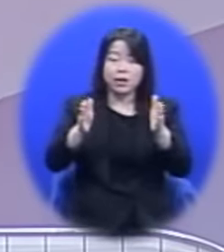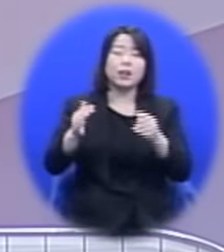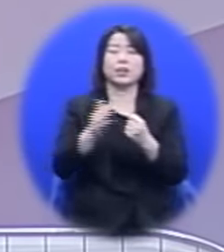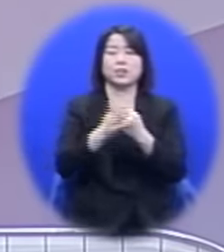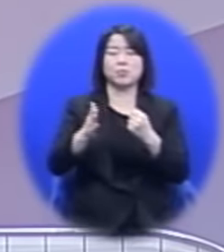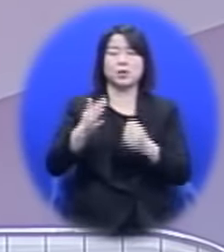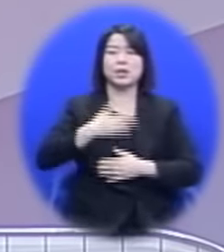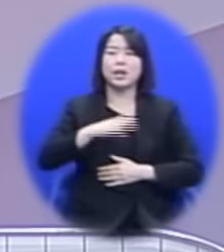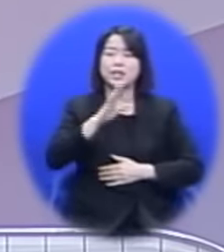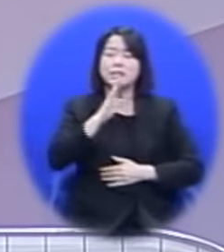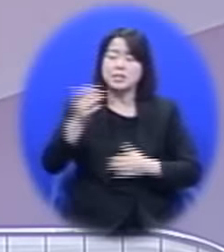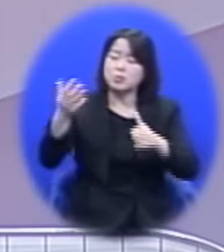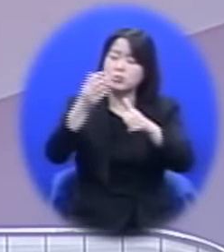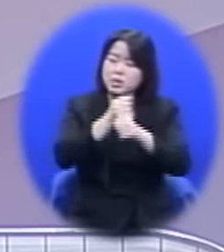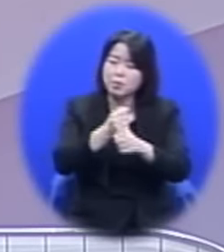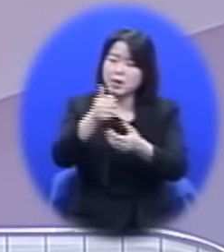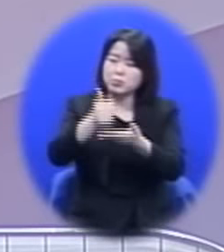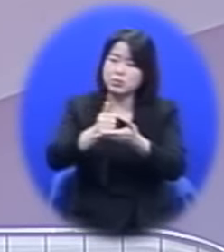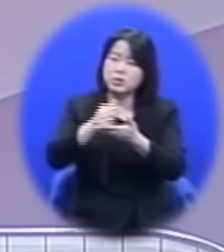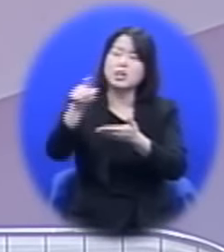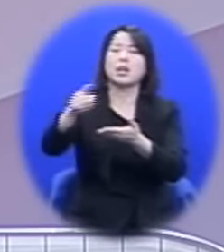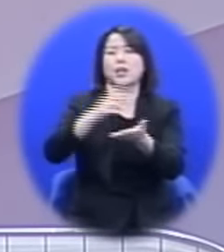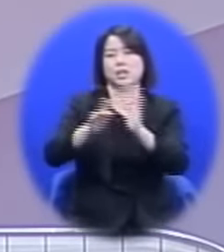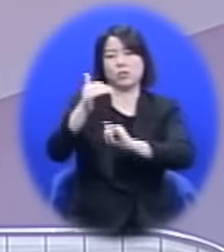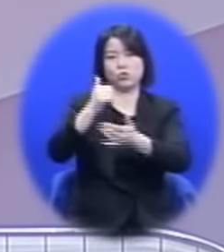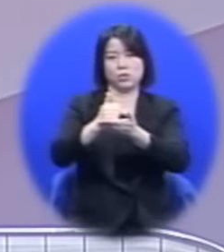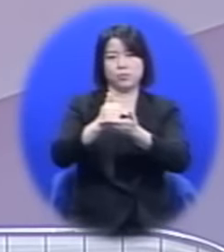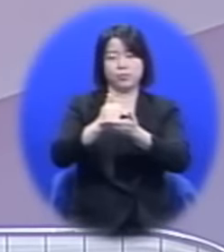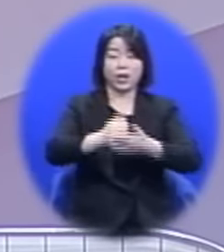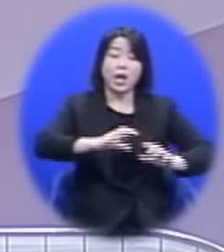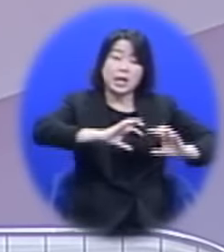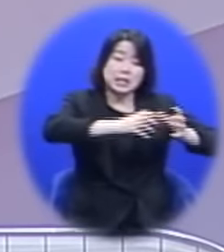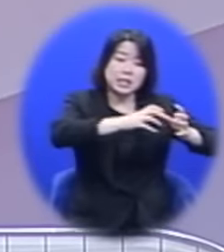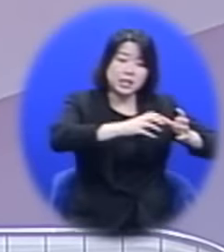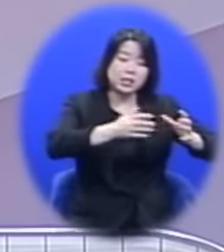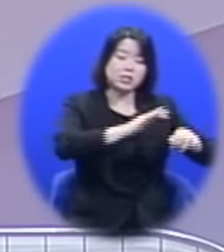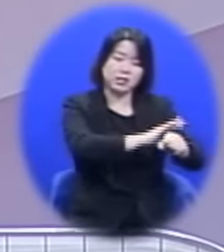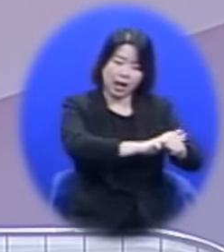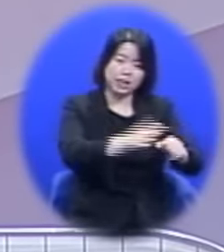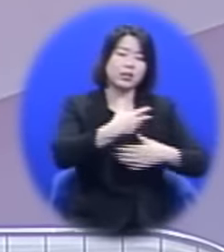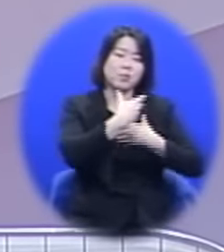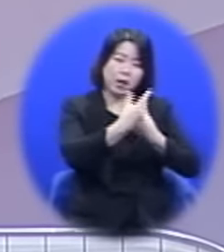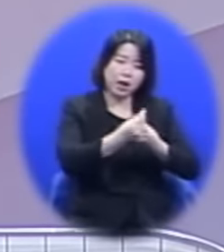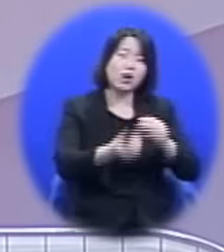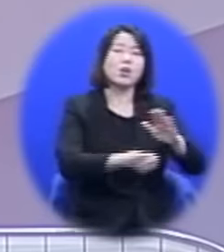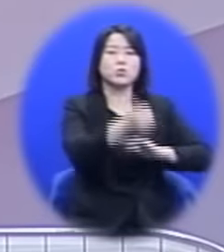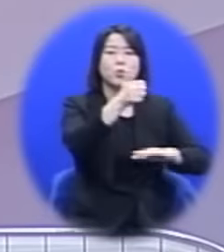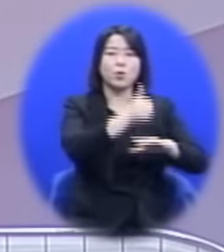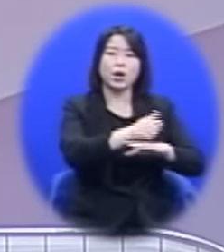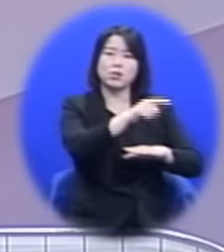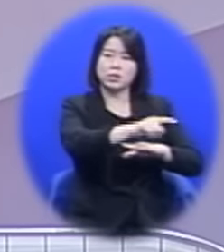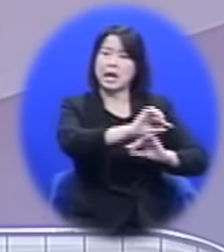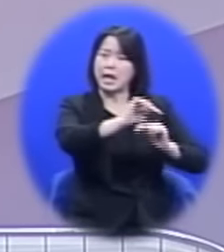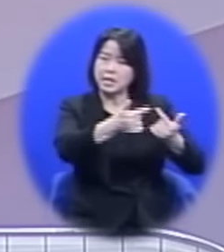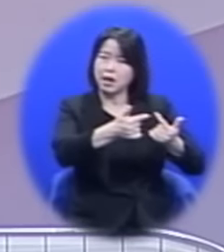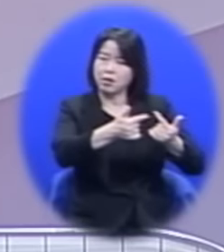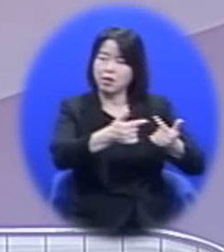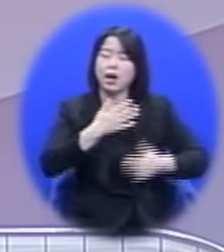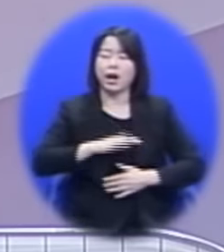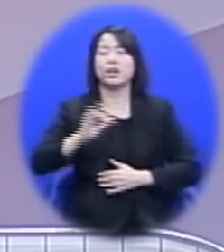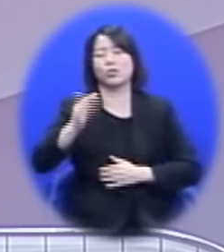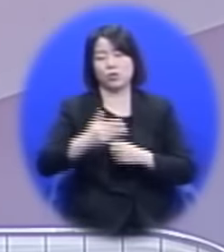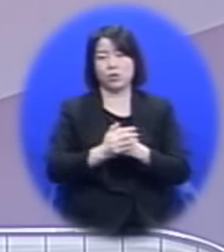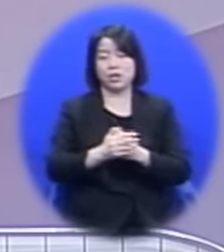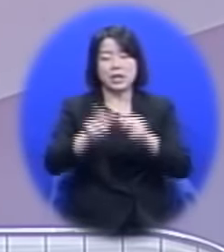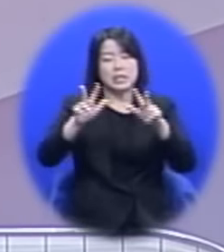것은 예수님 그분이지 세상에서 잘 되는 거, 편하게 되는 거, 성공하는 게 아니라는 것을 알게 되었기 때문에,